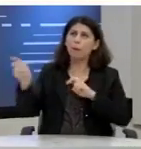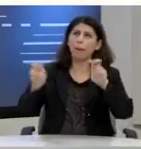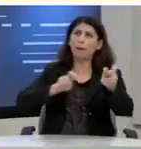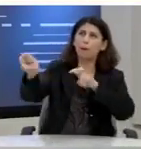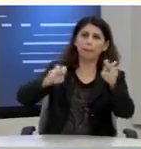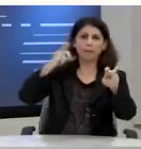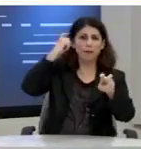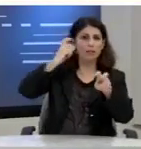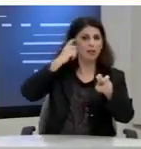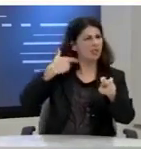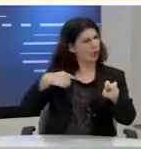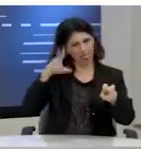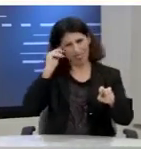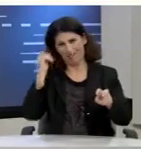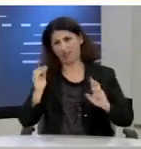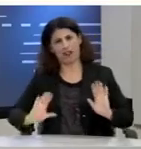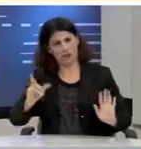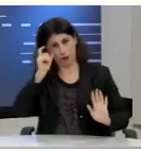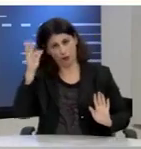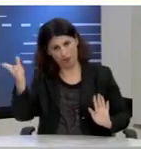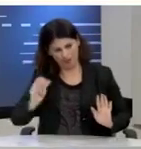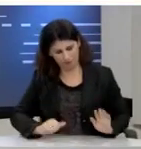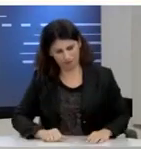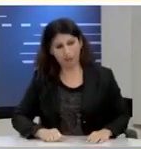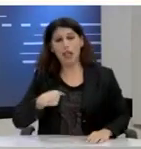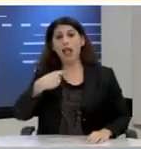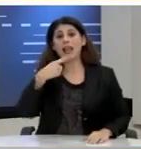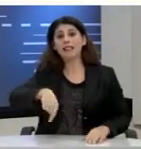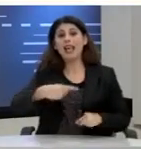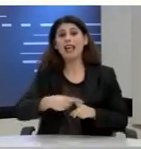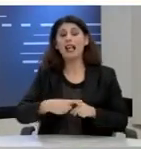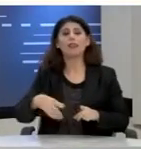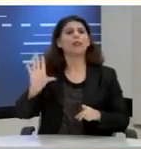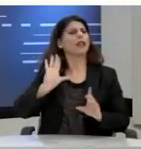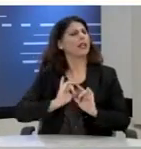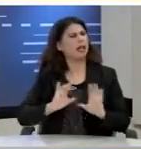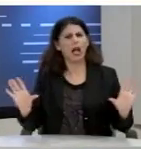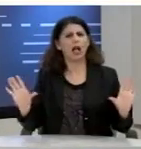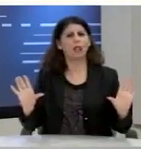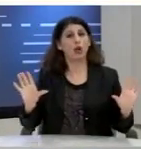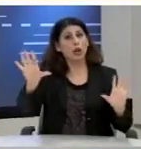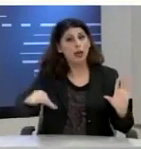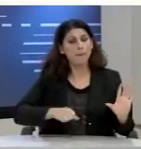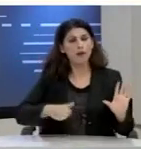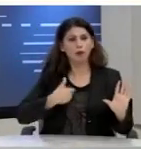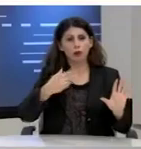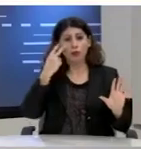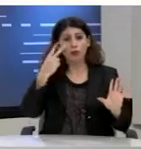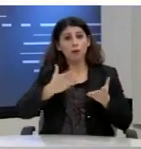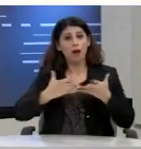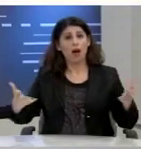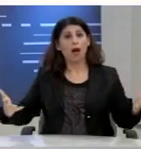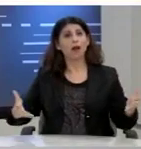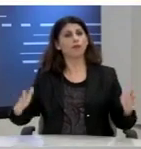αντιληφθώ. Και επίσης, λέτε ότι αυτή η Ελλάδα δεν έχει καθόλου αλυτρωτισμό. Εγώ είδα μεγάλες